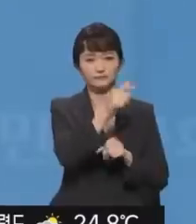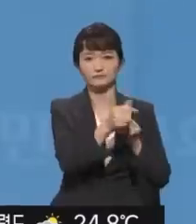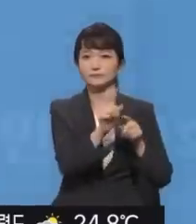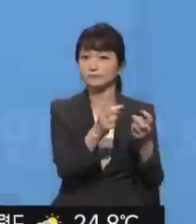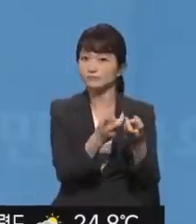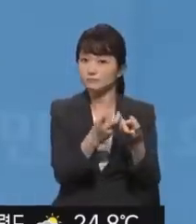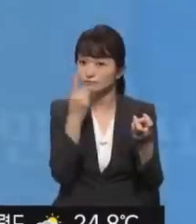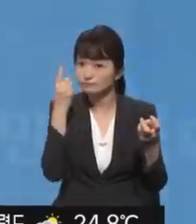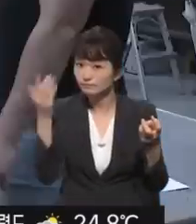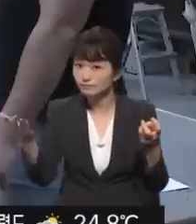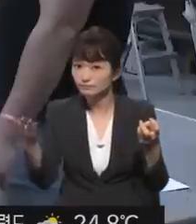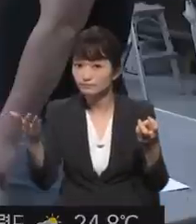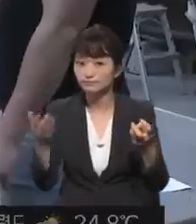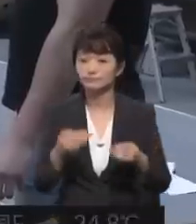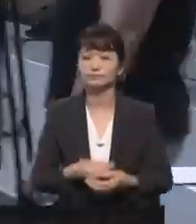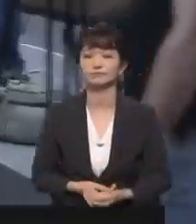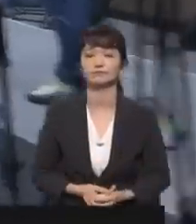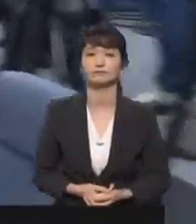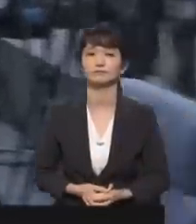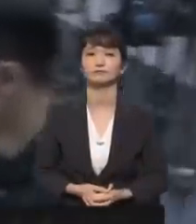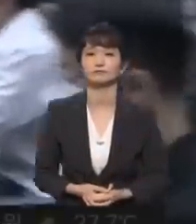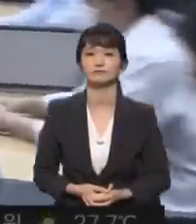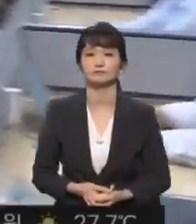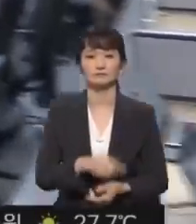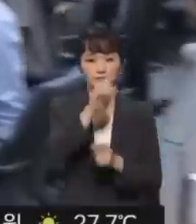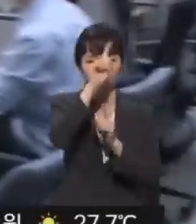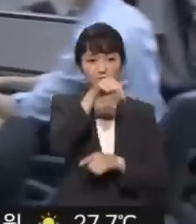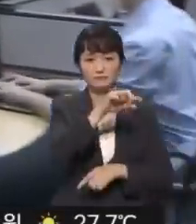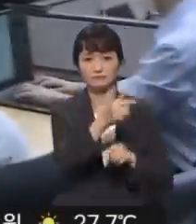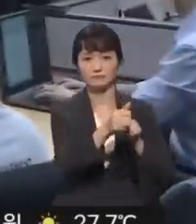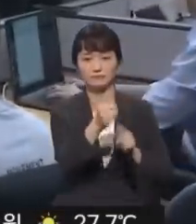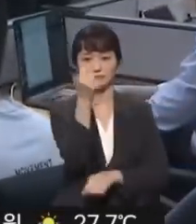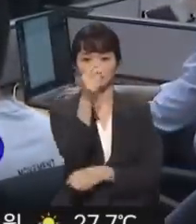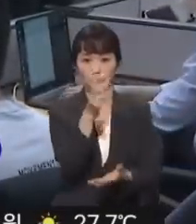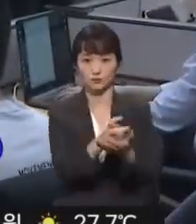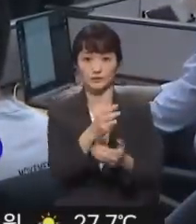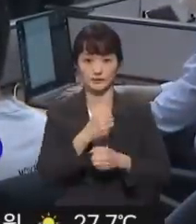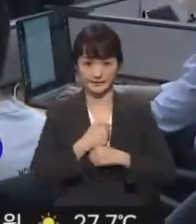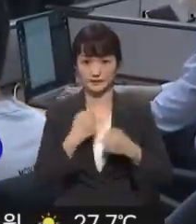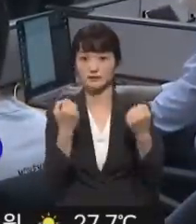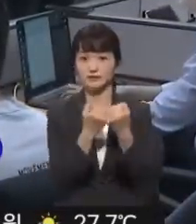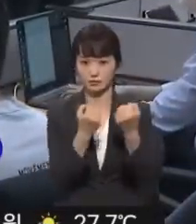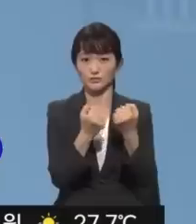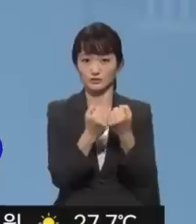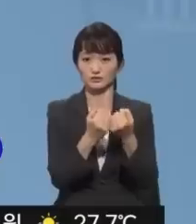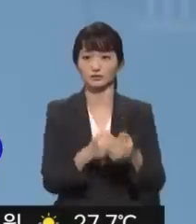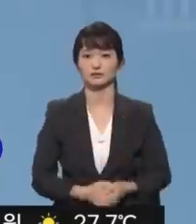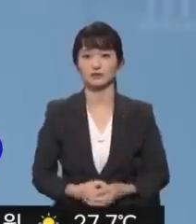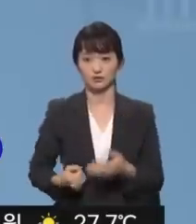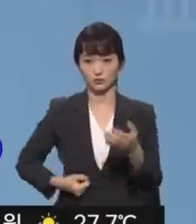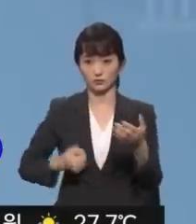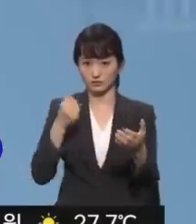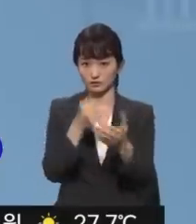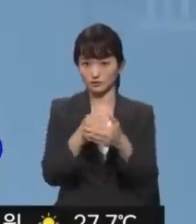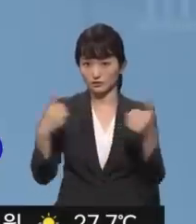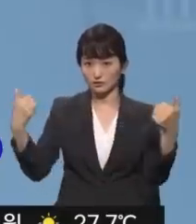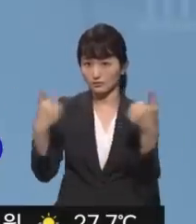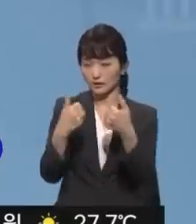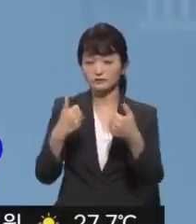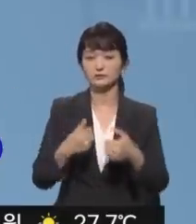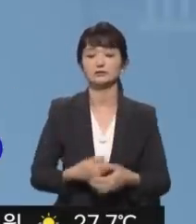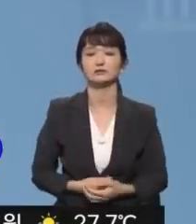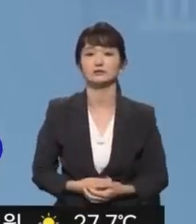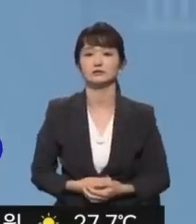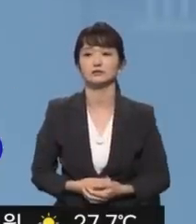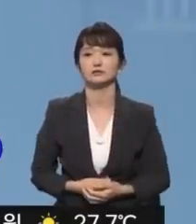하면 될까요 짧게 부탁드리겠습니다 뭐 저는 2주 더 개표가 이번에 원칙을 지키는 빰을 했다고 보거든요 형장에 용기있게 맞서 뜹니다 로서는